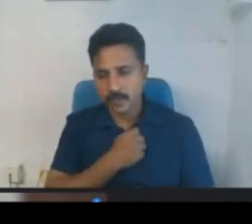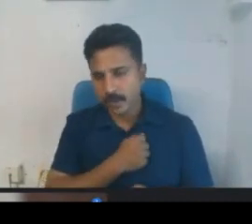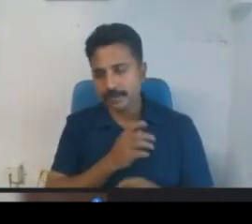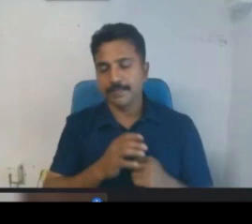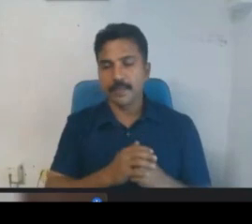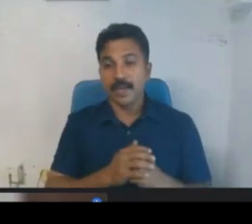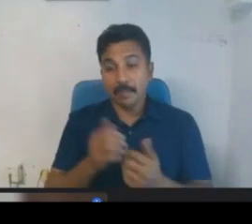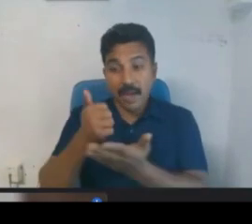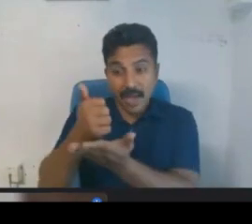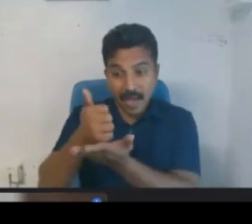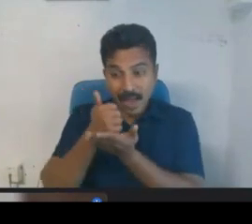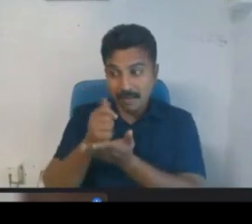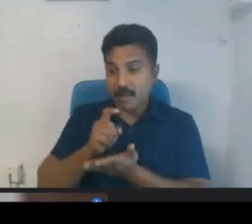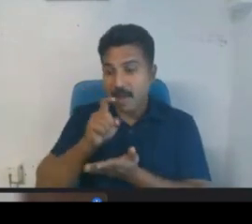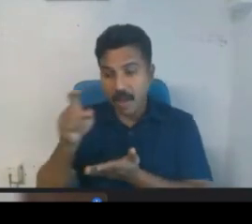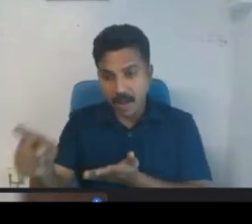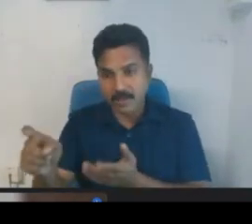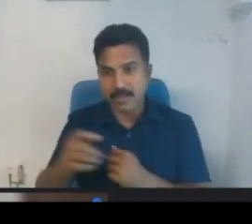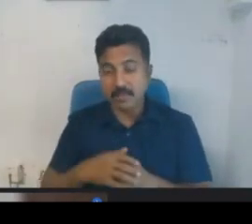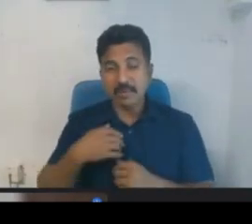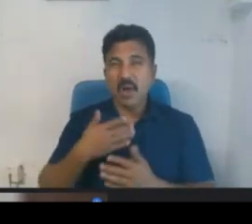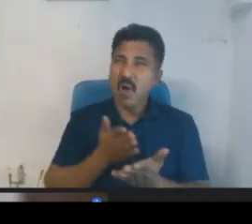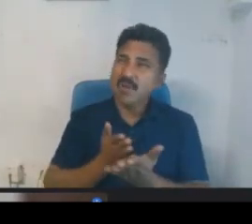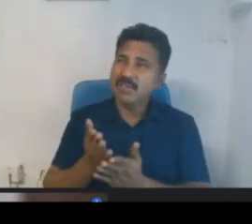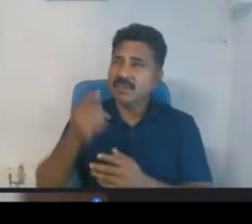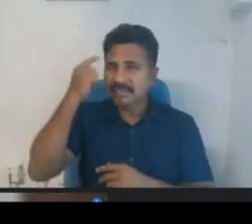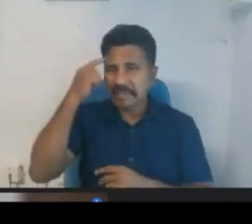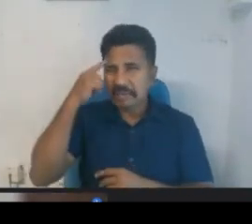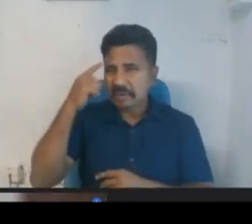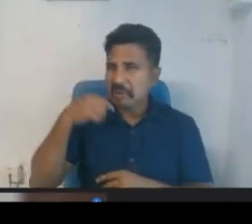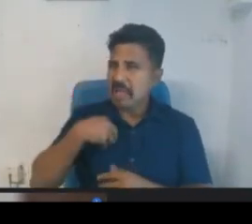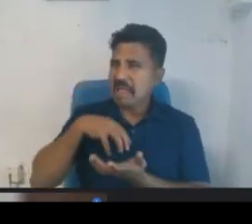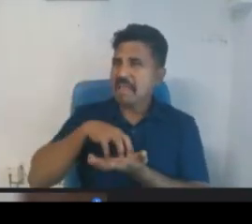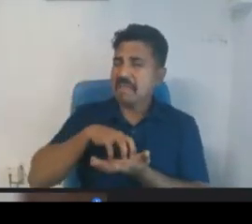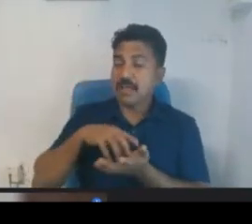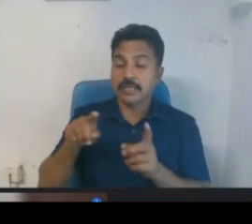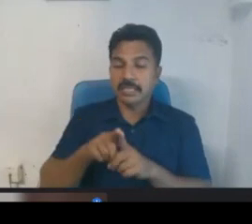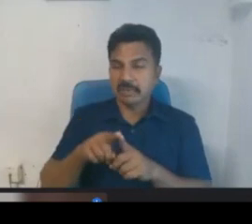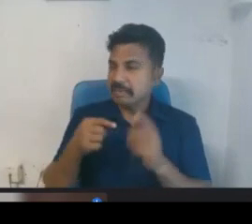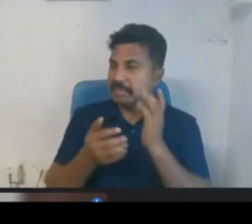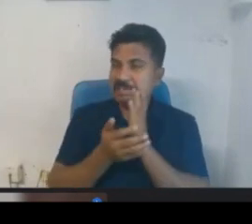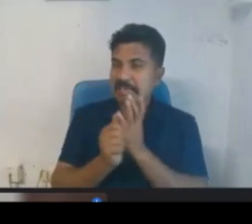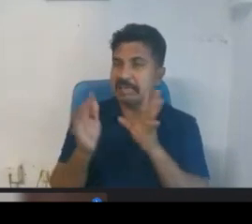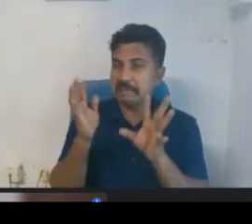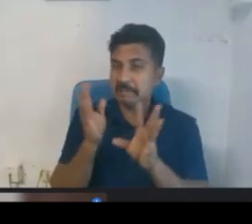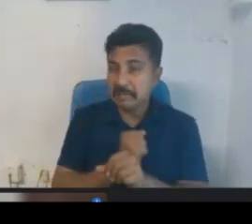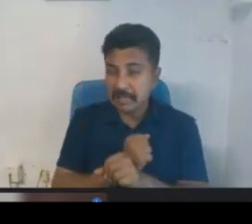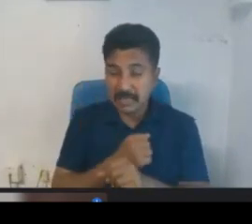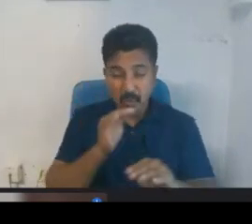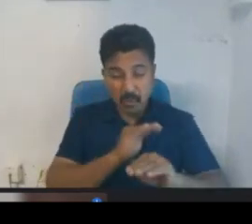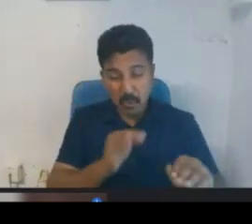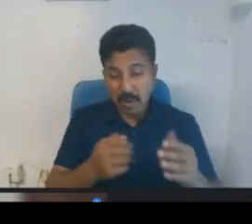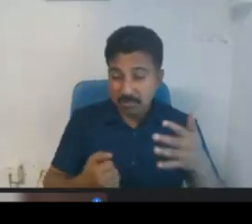സോറി, സഹായം ചോദിക്കുക എന്ന് പറയുന്നത് പലപ്പോഴും നമ്മൾ വിചാരിക്കും ബലഹീനതയാണ് എന്നല്ലേ. അതായത് എനിക്ക് കഴിവില്ലാത്തത് കൊണ്ടാണ്, എനിക്ക്